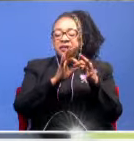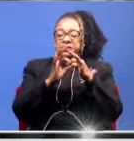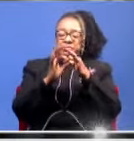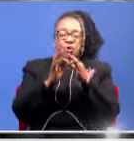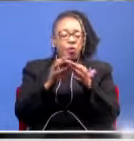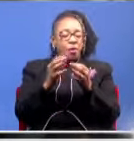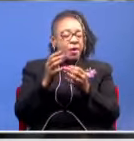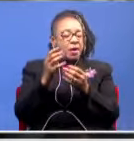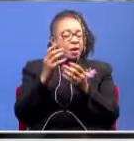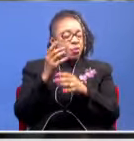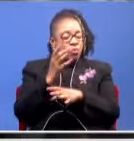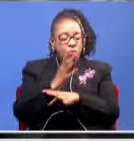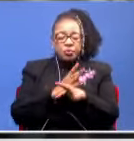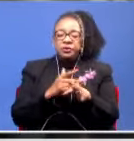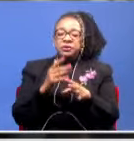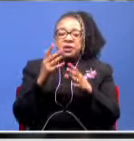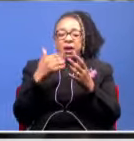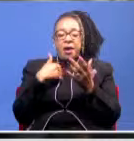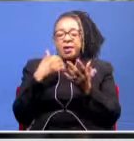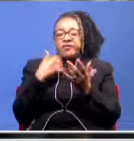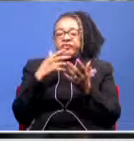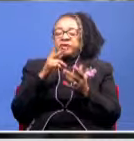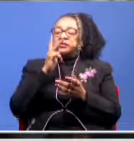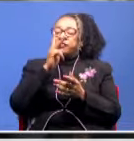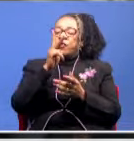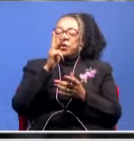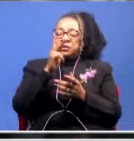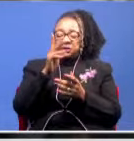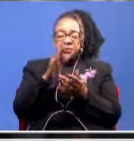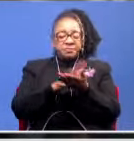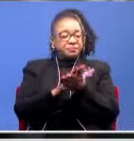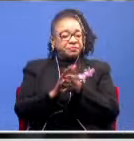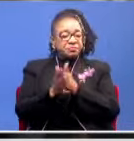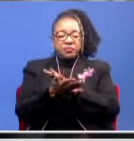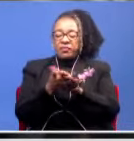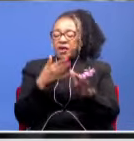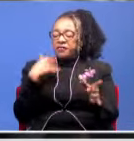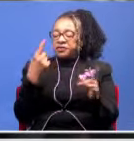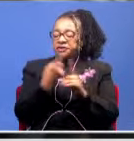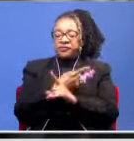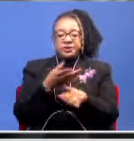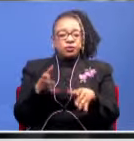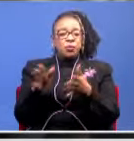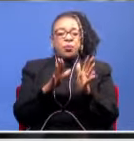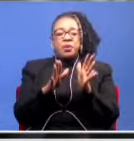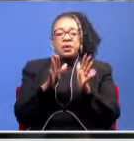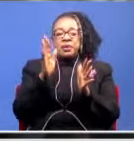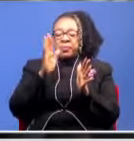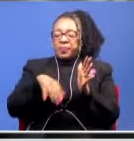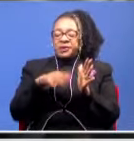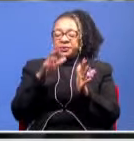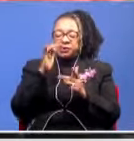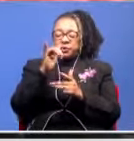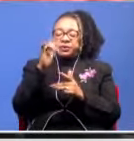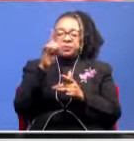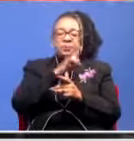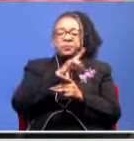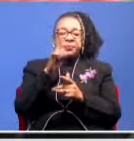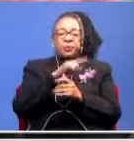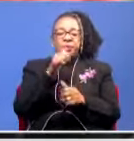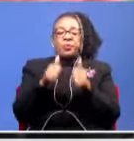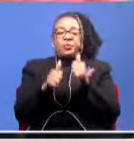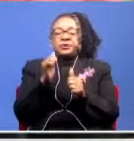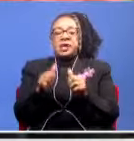haba. Utakosa sauti za vigogo na hata kutoa taswira tofauti kabisa licha ya cheche kali zilizosheheni wakati wa